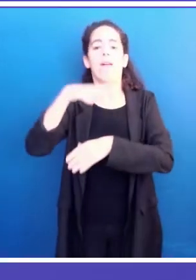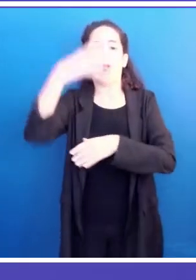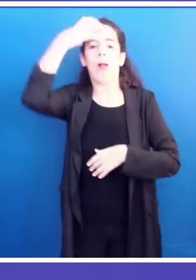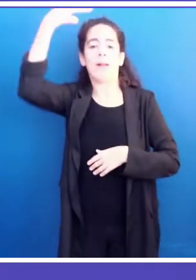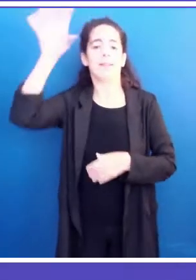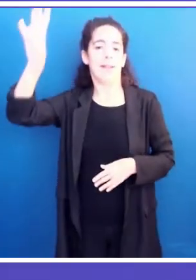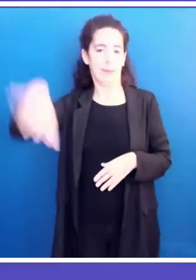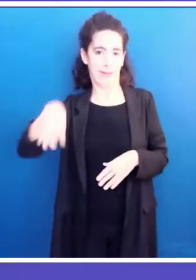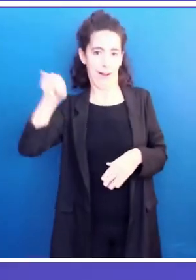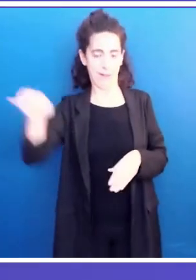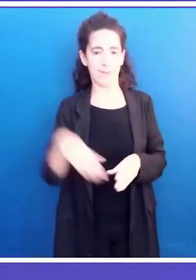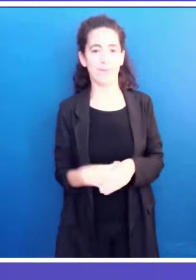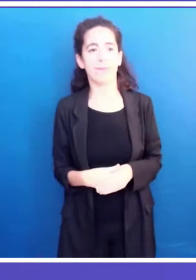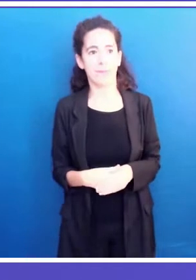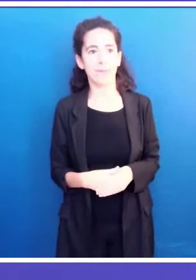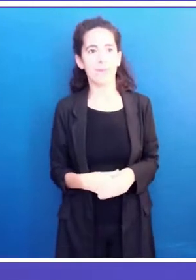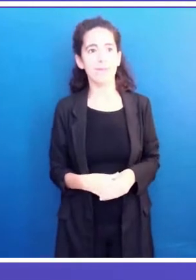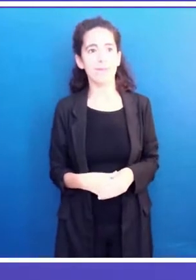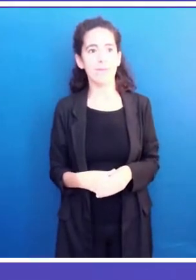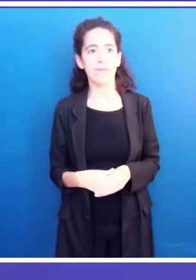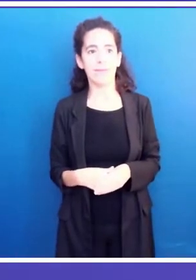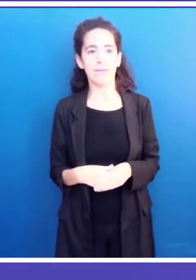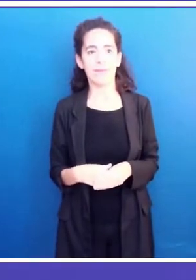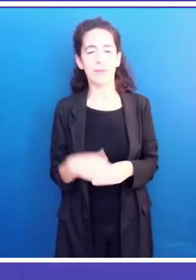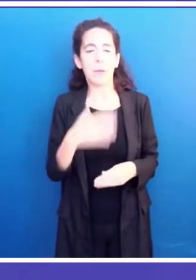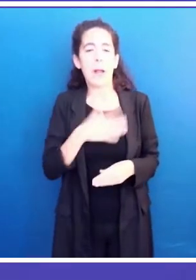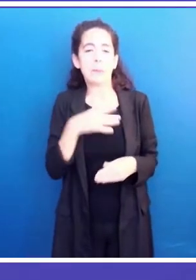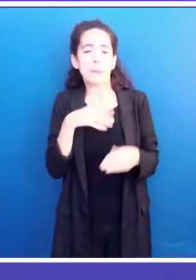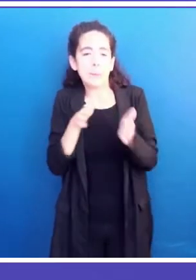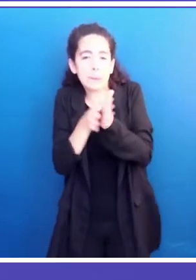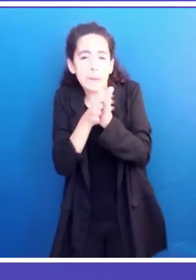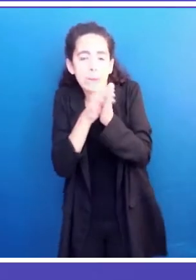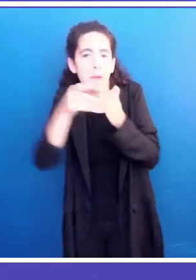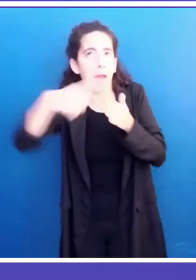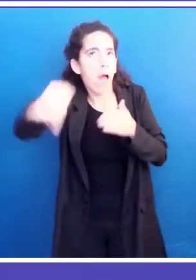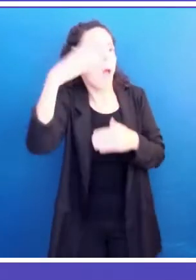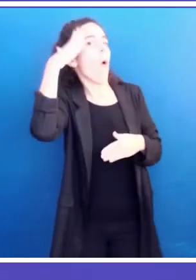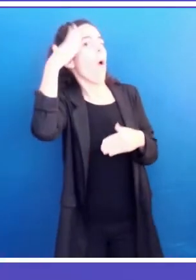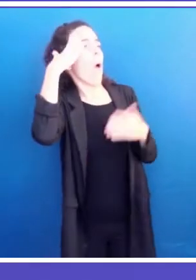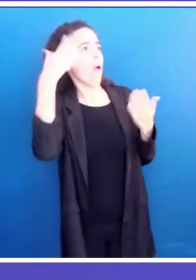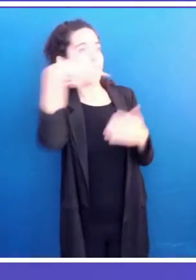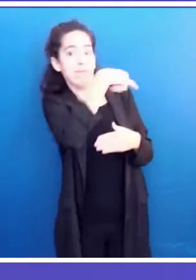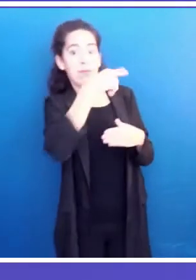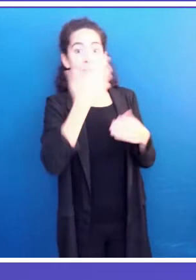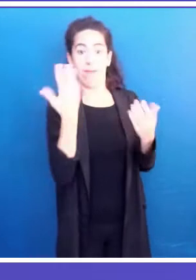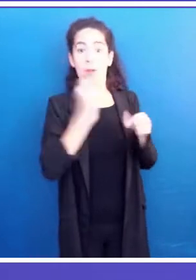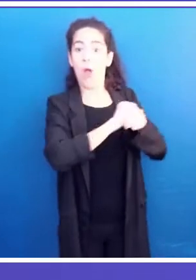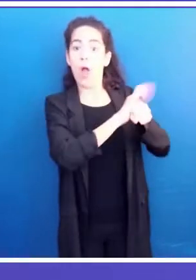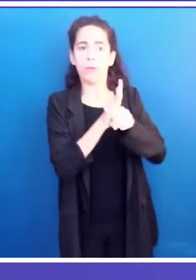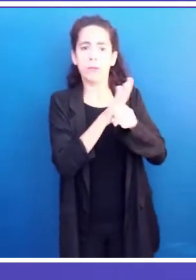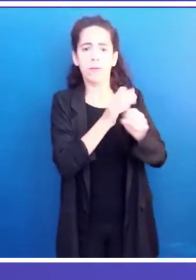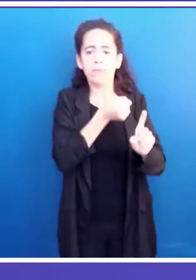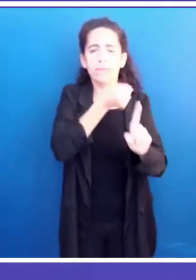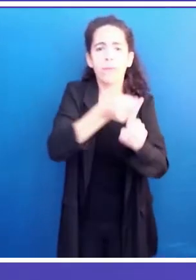أود أولا أن أطلعكم على بعض البيانات التي تسمح بإطلاعكم على أثر جائحة كورونا على